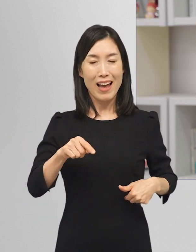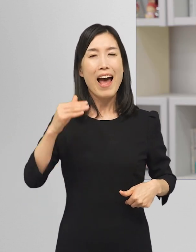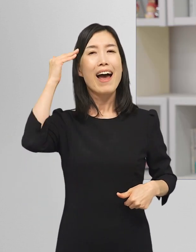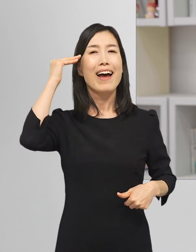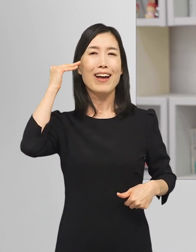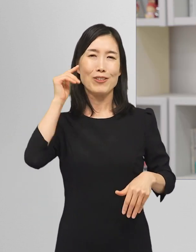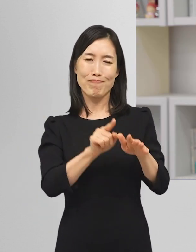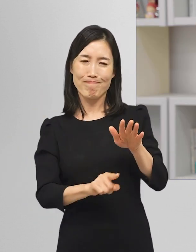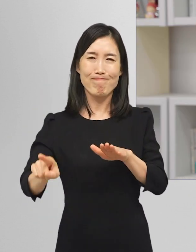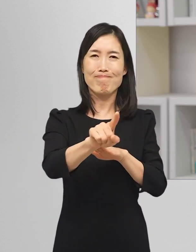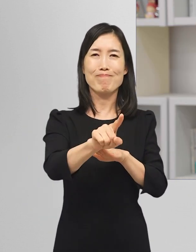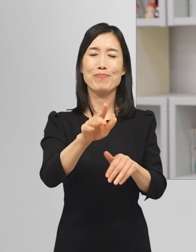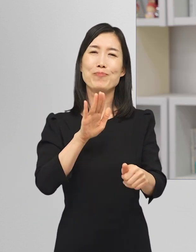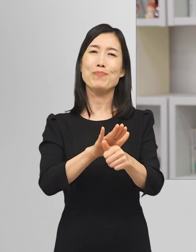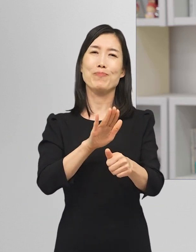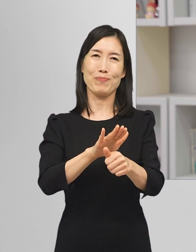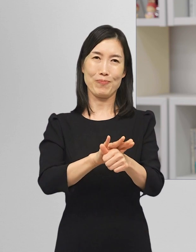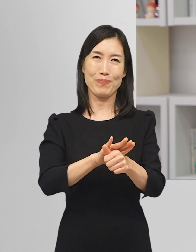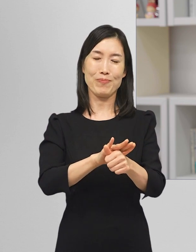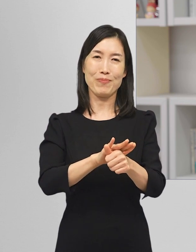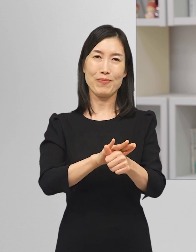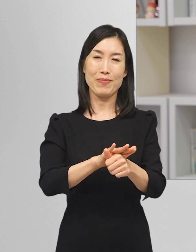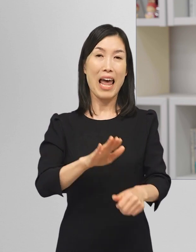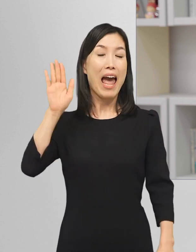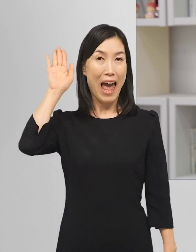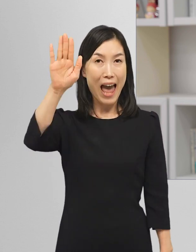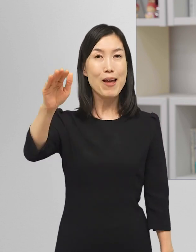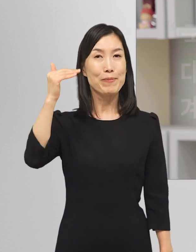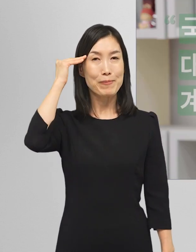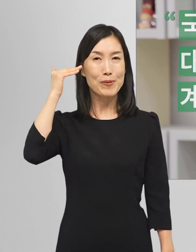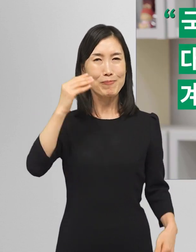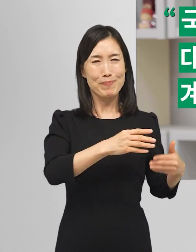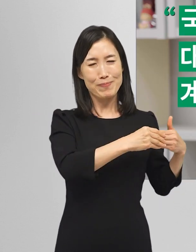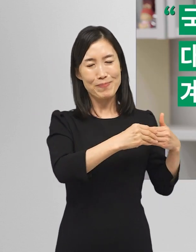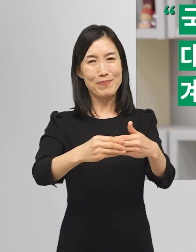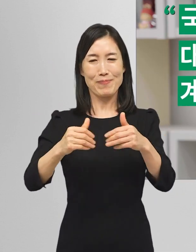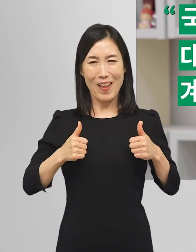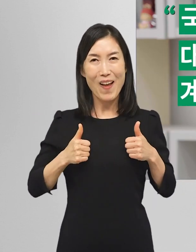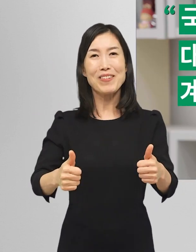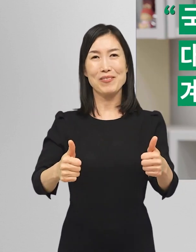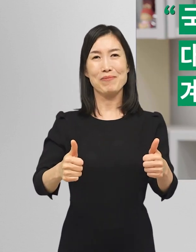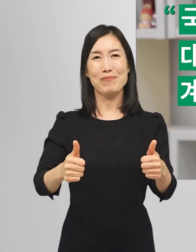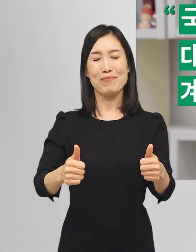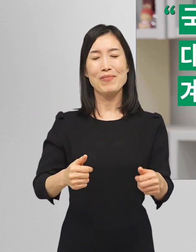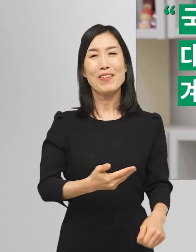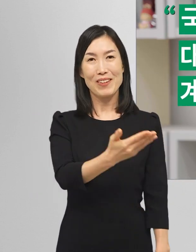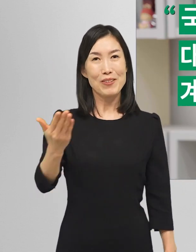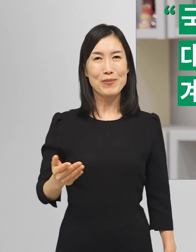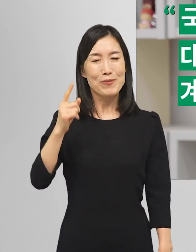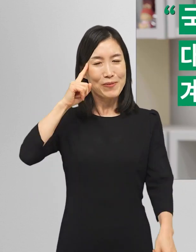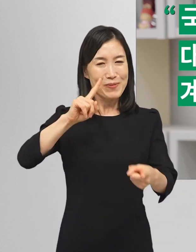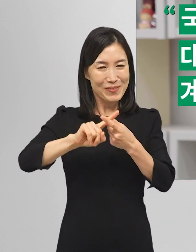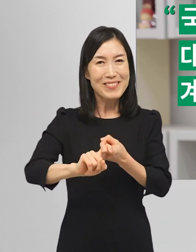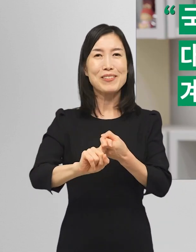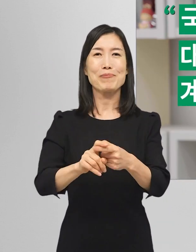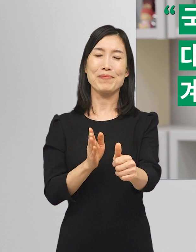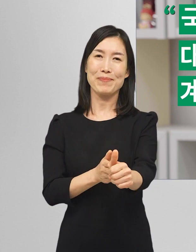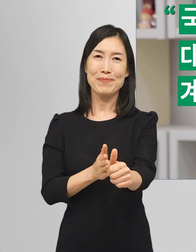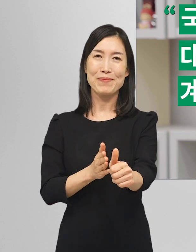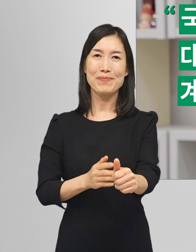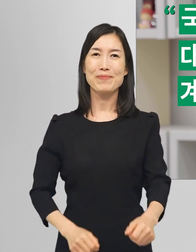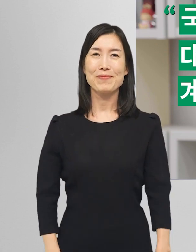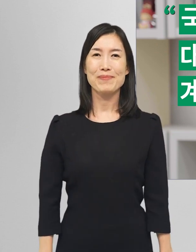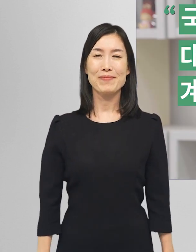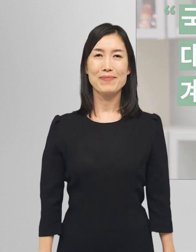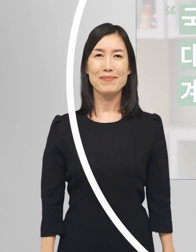데 우리가 앞장서서 나가겠다, 그런 말씀을 드리고 한국이 열심히 질주하는 모습들을 많이 지켜봐 주시기 바랍니다.